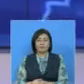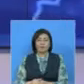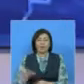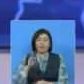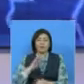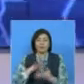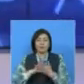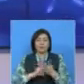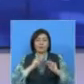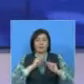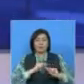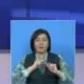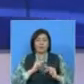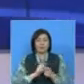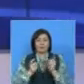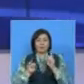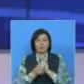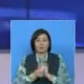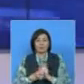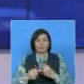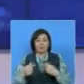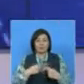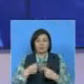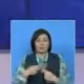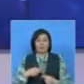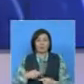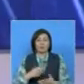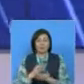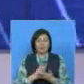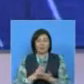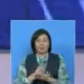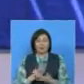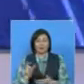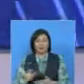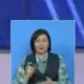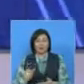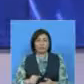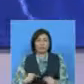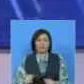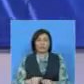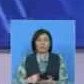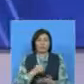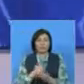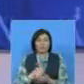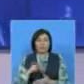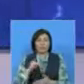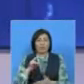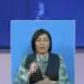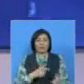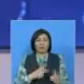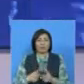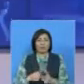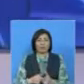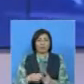В регионе продолжается работа по реабилитации жертв политических репрессий. К примеру, сотрудниками областного госархива уже подготовлено